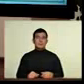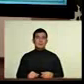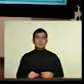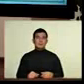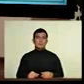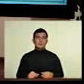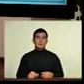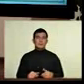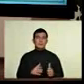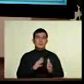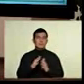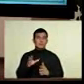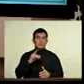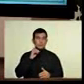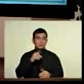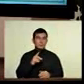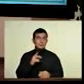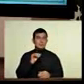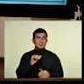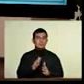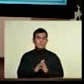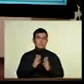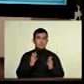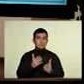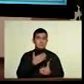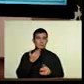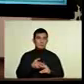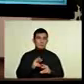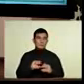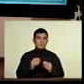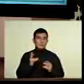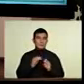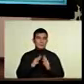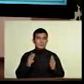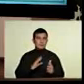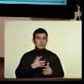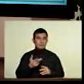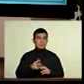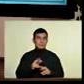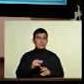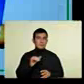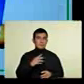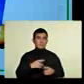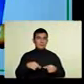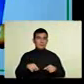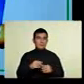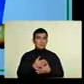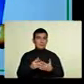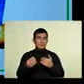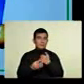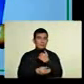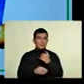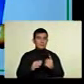А теперь, ребята, то, чего нет у вас в учебнике. Небольшое продолжение. А эта буква от того считается